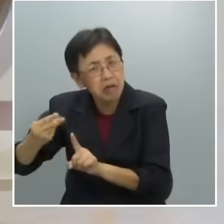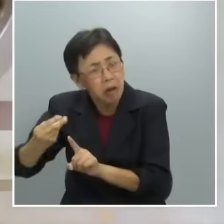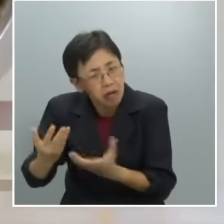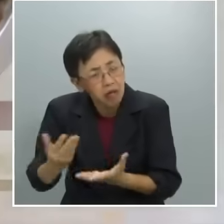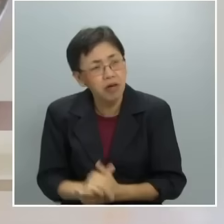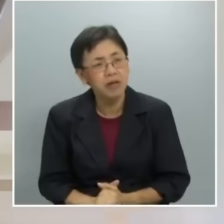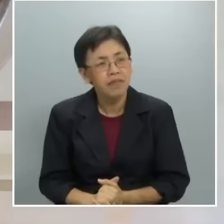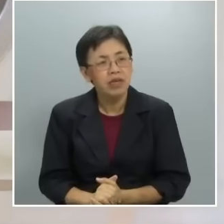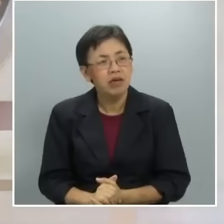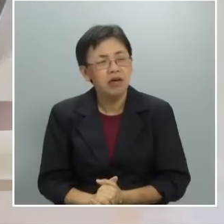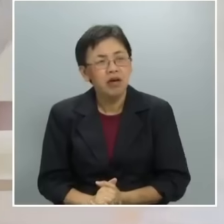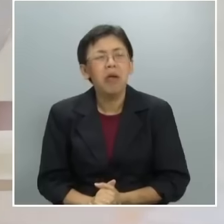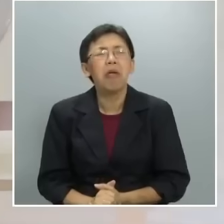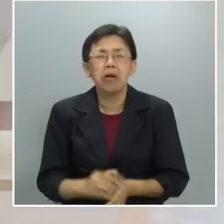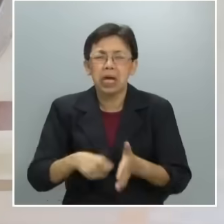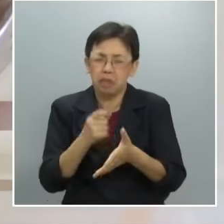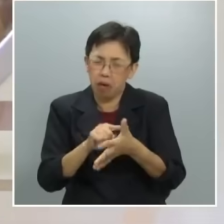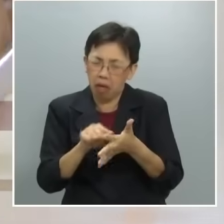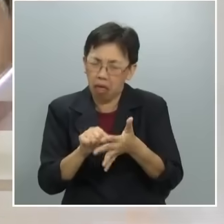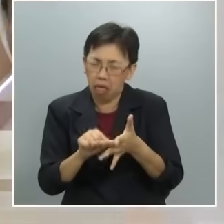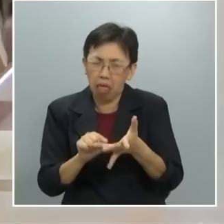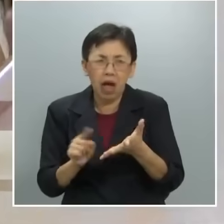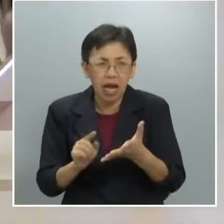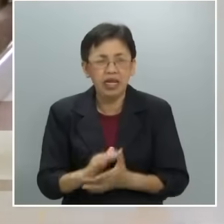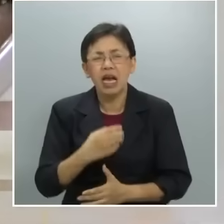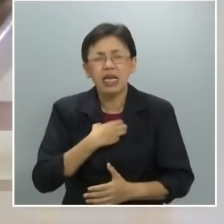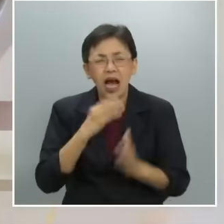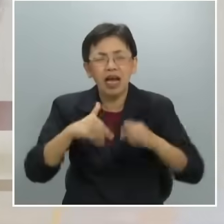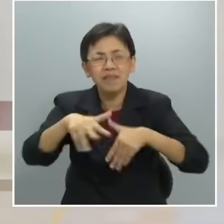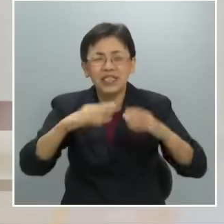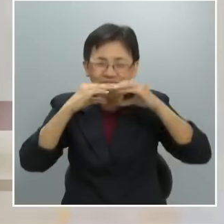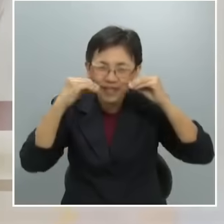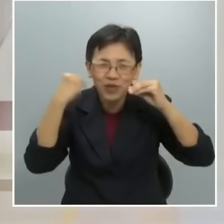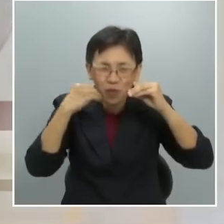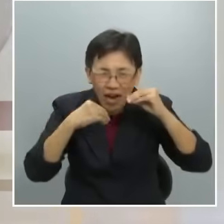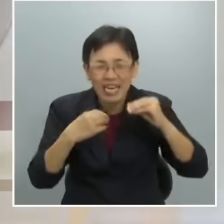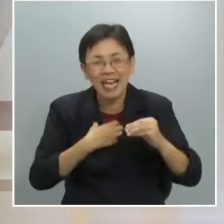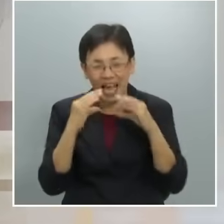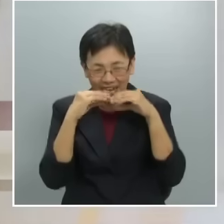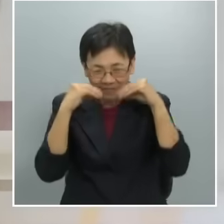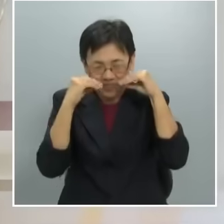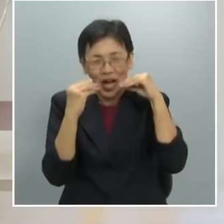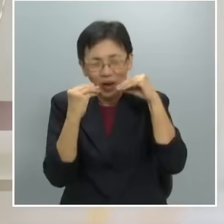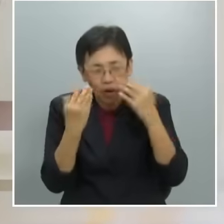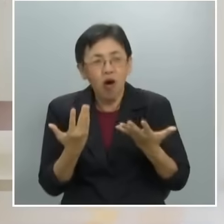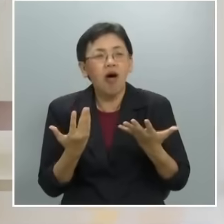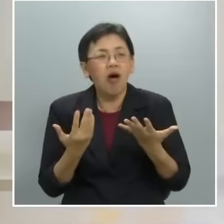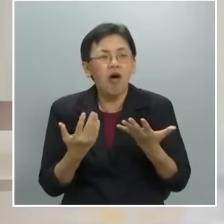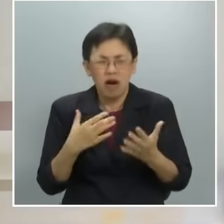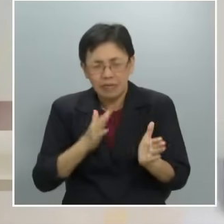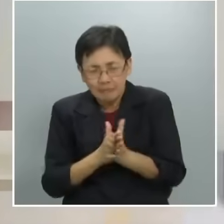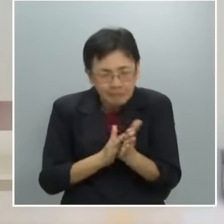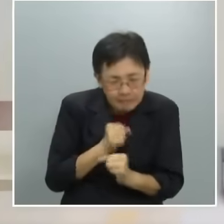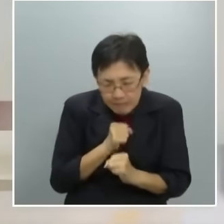มันขึ้นอยู่กับหลายปัจจัยนะความตั้งใจผมอยากให้ยิ้มทุกวันผมอยากให้ยิ้มเร็วๆผมก็มีความกระตือรือร้นผมก็มีความอยากจะทำแล้วถ้าเกิดมา